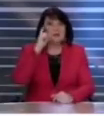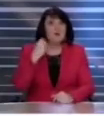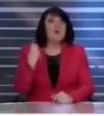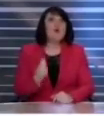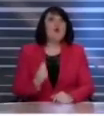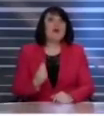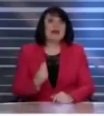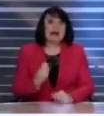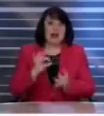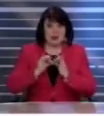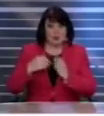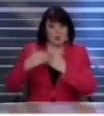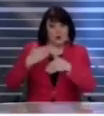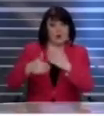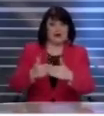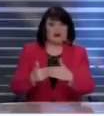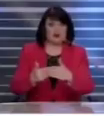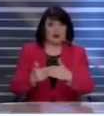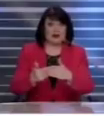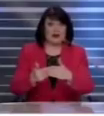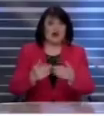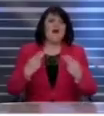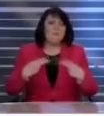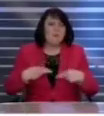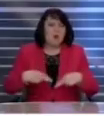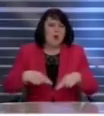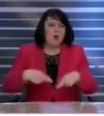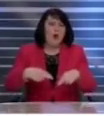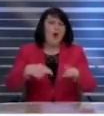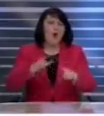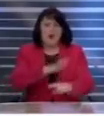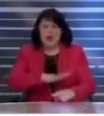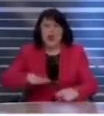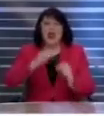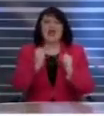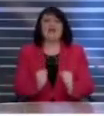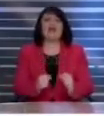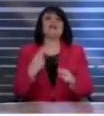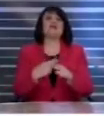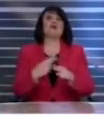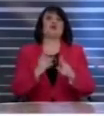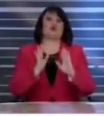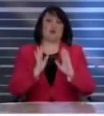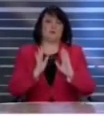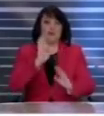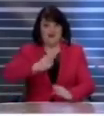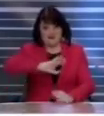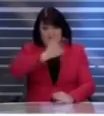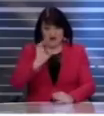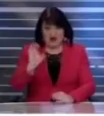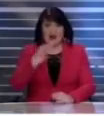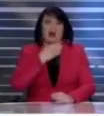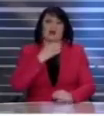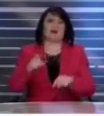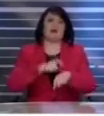η ιστορία ήταν μια έντονη πορεία για την Ελλάδα και αυτή η περιοχή υπέφερε πολλά. Ξέρετε ότι οι Δυτικά Βαλκάνια έχουν ανάγκη